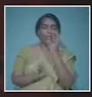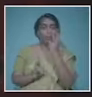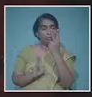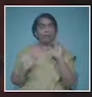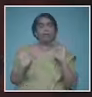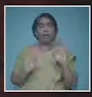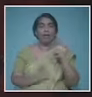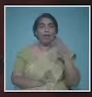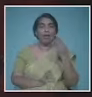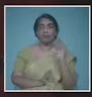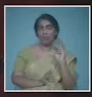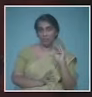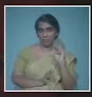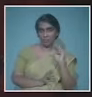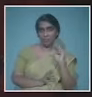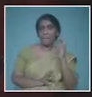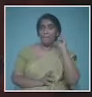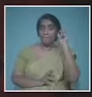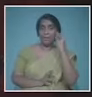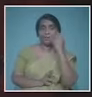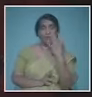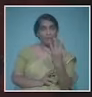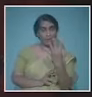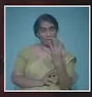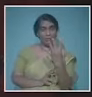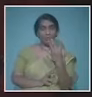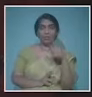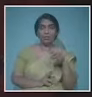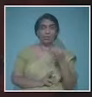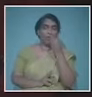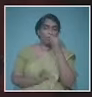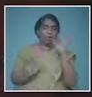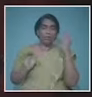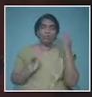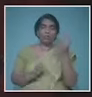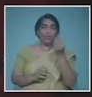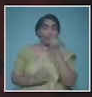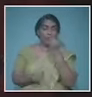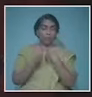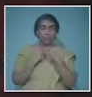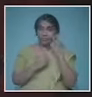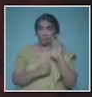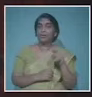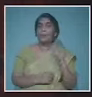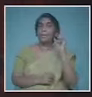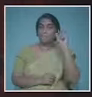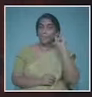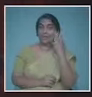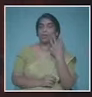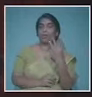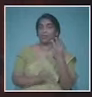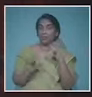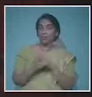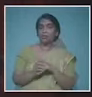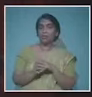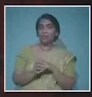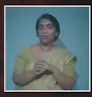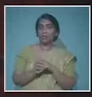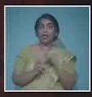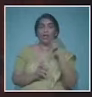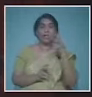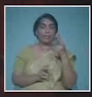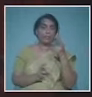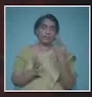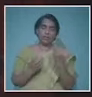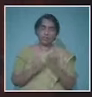රුපියල් 440ක් ඕනේ. බිත්තර හතරක් ගත්තොත් දැන් මන්දපෝෂණයේ හින්දා ප්‍රෝටීන් වැඩි කරගන්න බිත්තර හතරක් දැම්මොත් රුපියල්